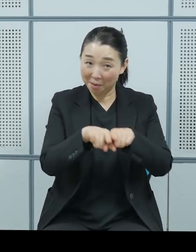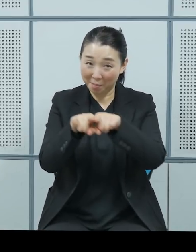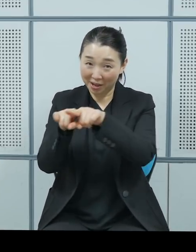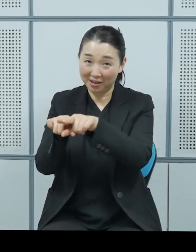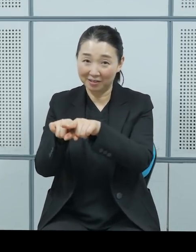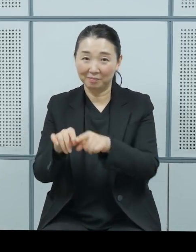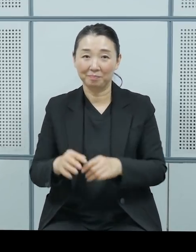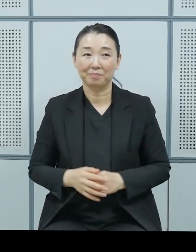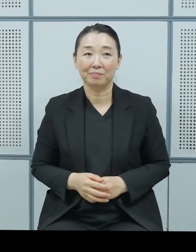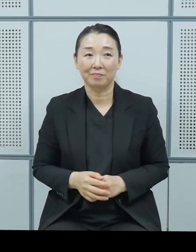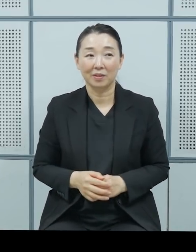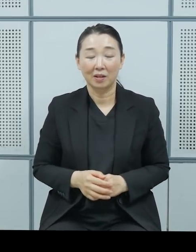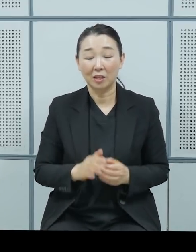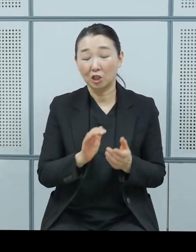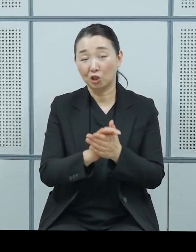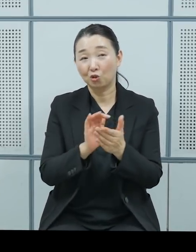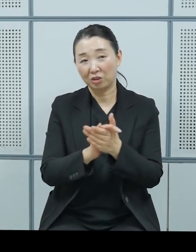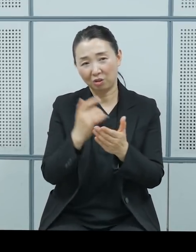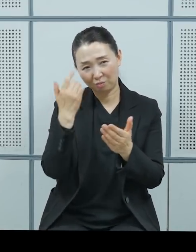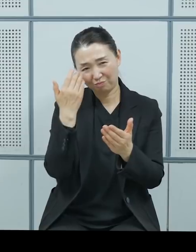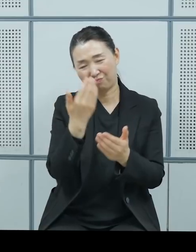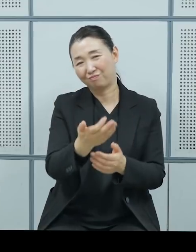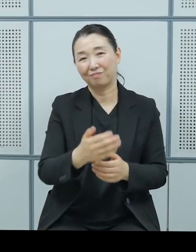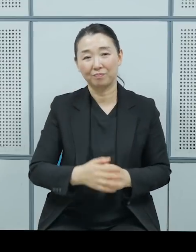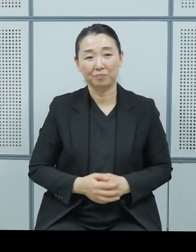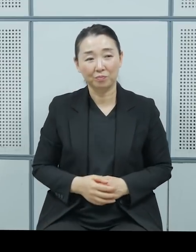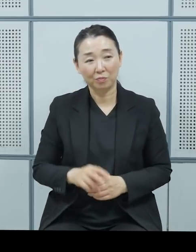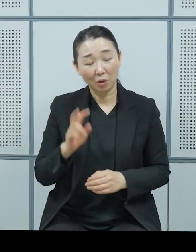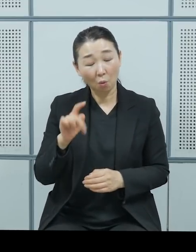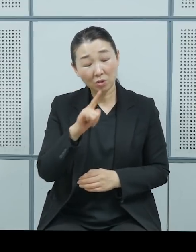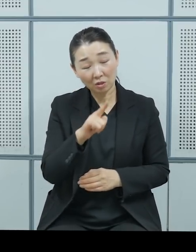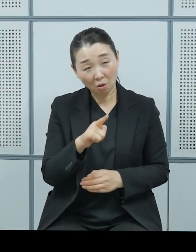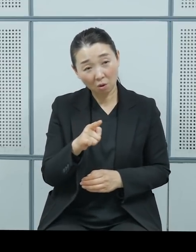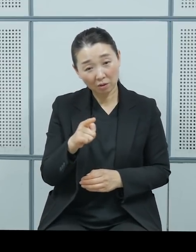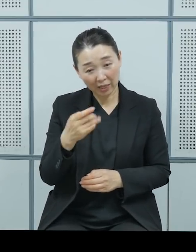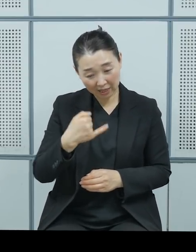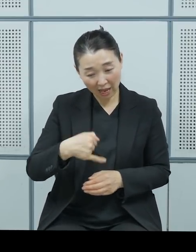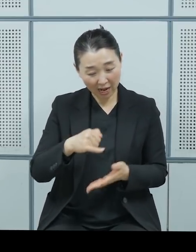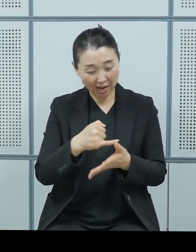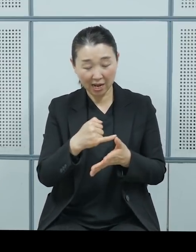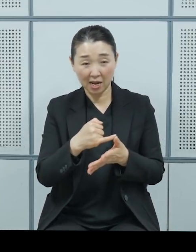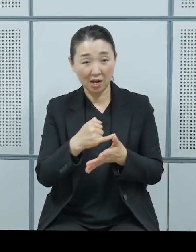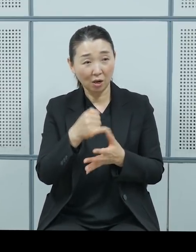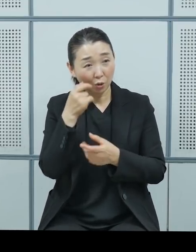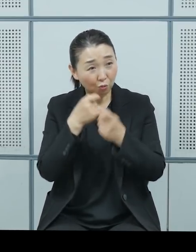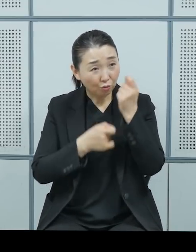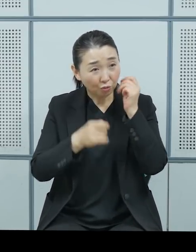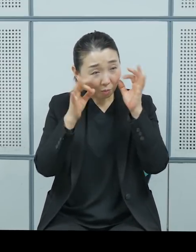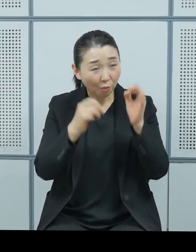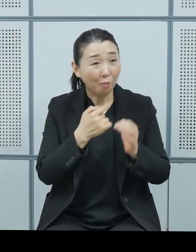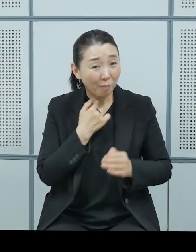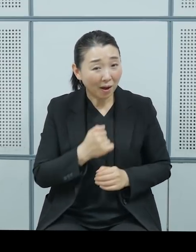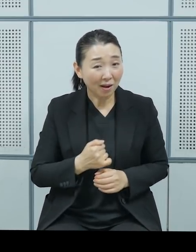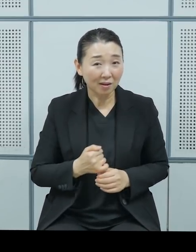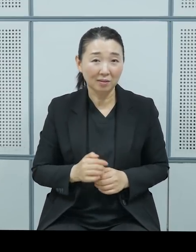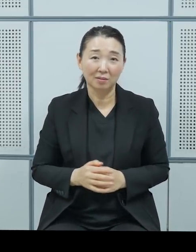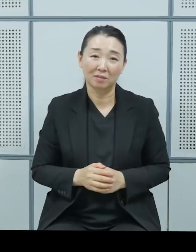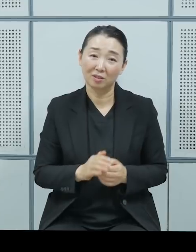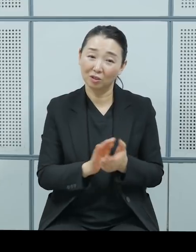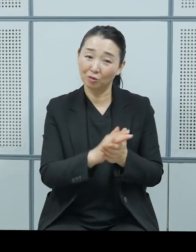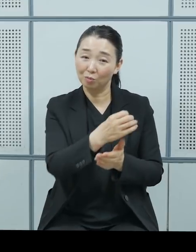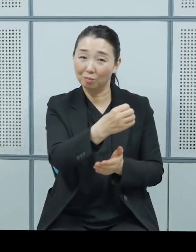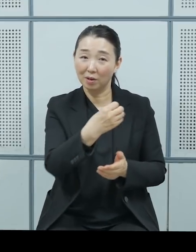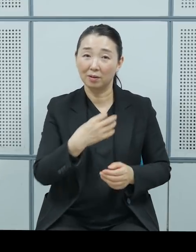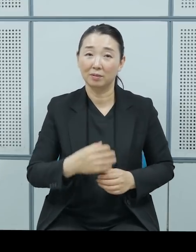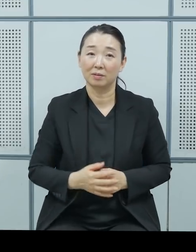갔어요. 거기서 왔던 친구에게 제가 물어봤어요. 혹시 너 우리 윤영이가 우는 걸 본 적 있냐? 그러니까 이